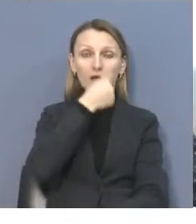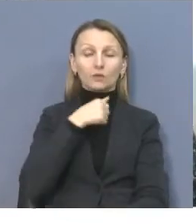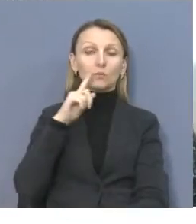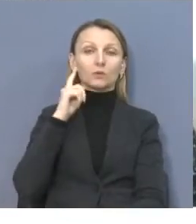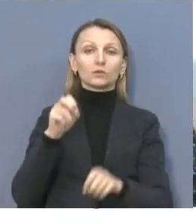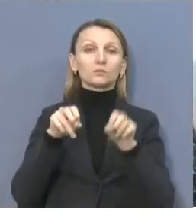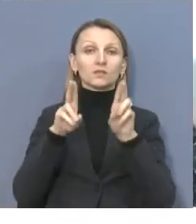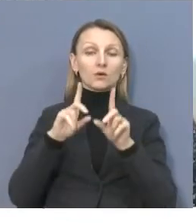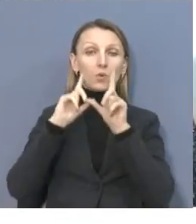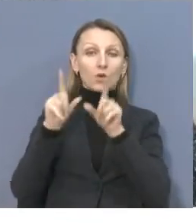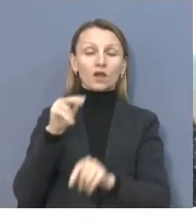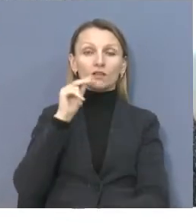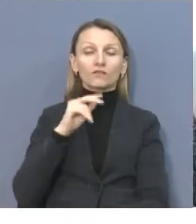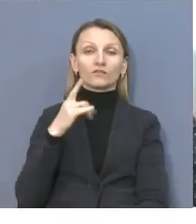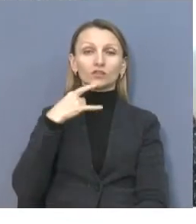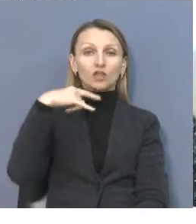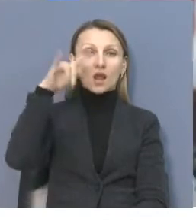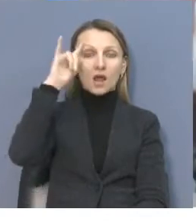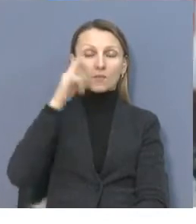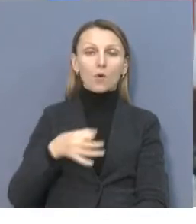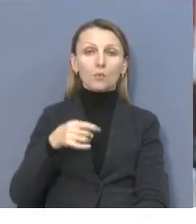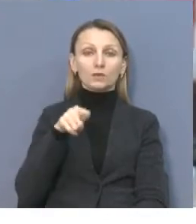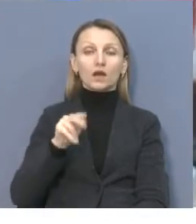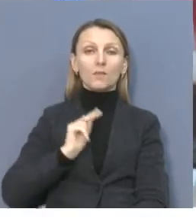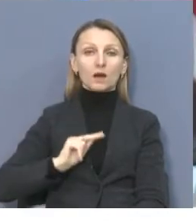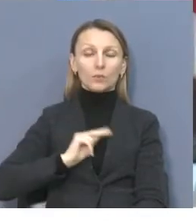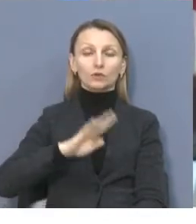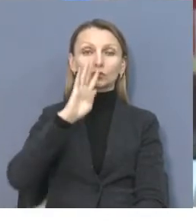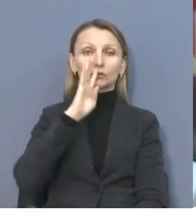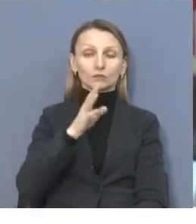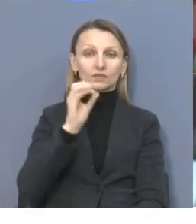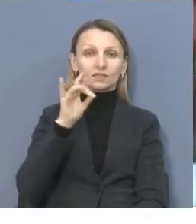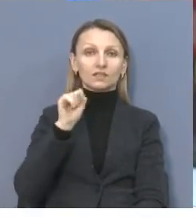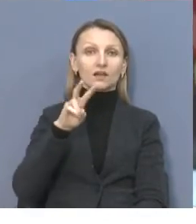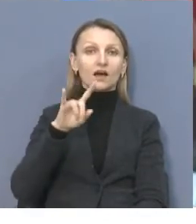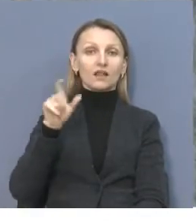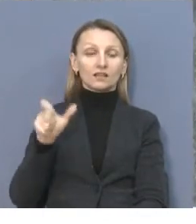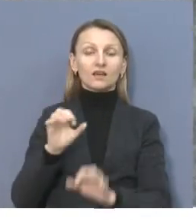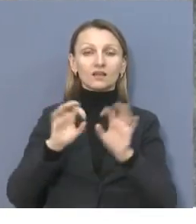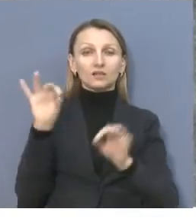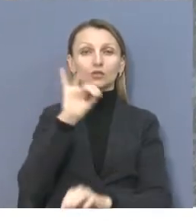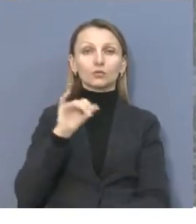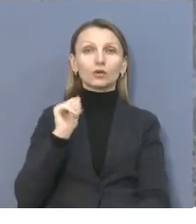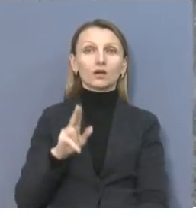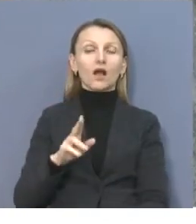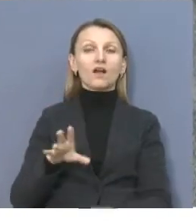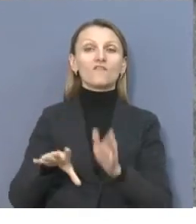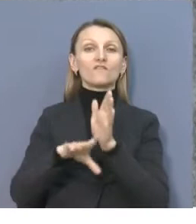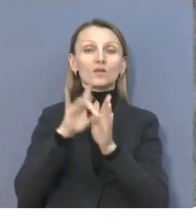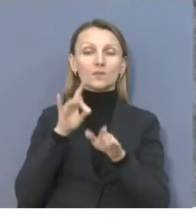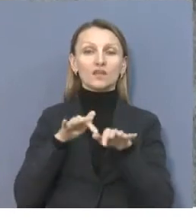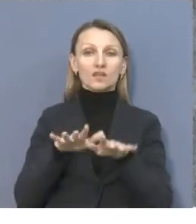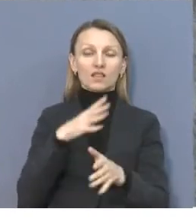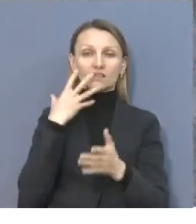поехал в челябинскую область где проработал 4 года сериалы из леонович поделился история о том как выбирал дело